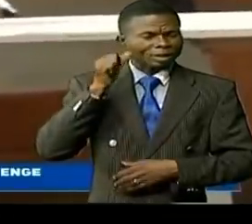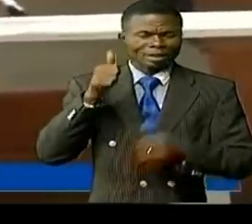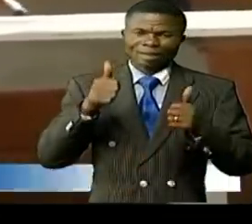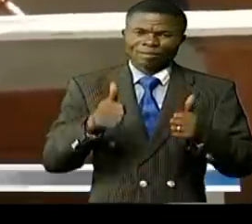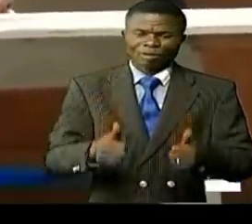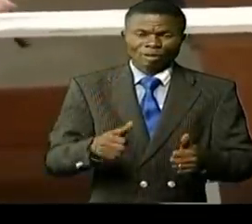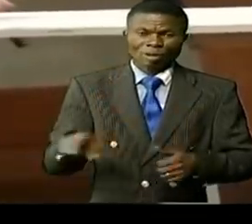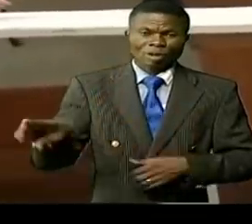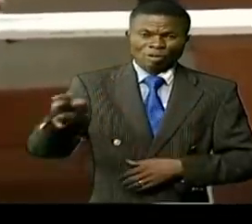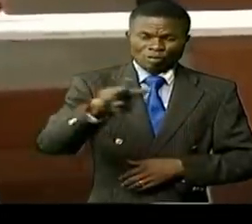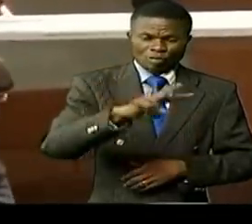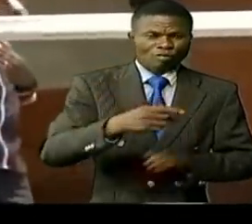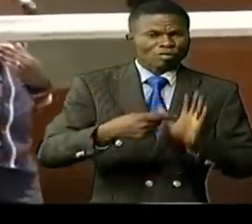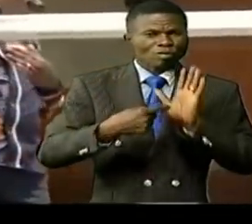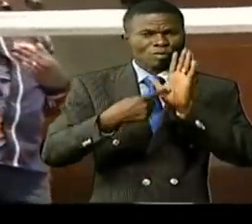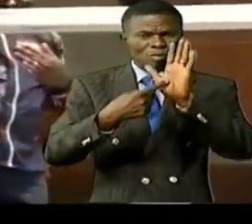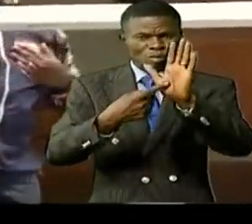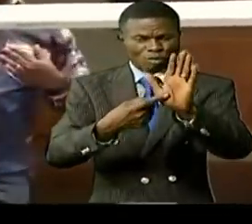Bolakisi,